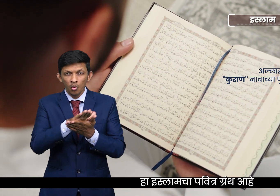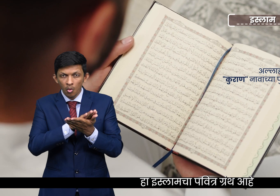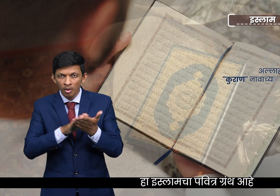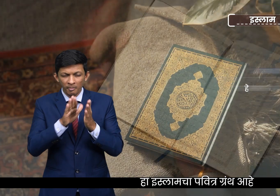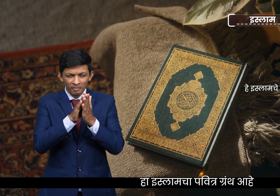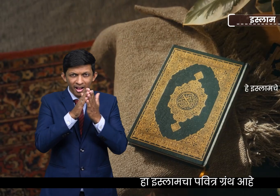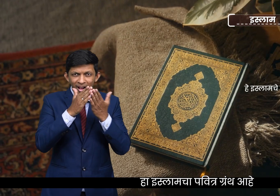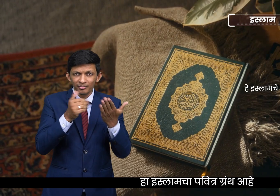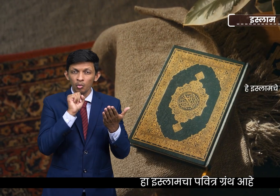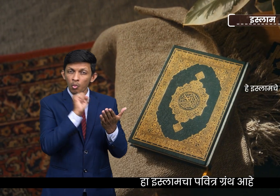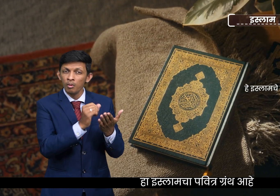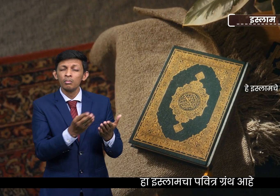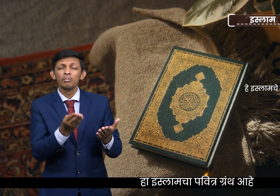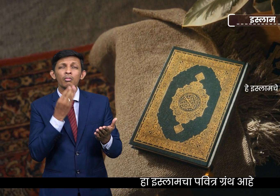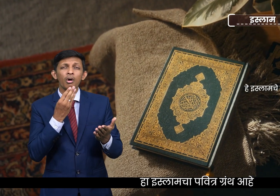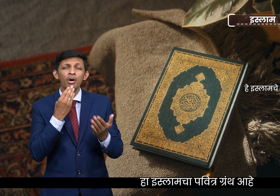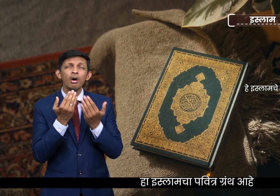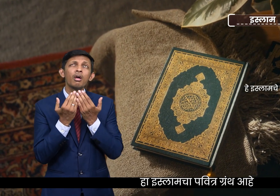या इस्लामचा पवित्र ग्रंथ आहे.